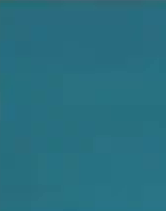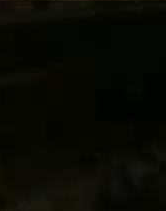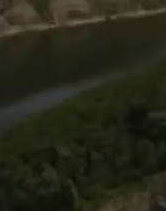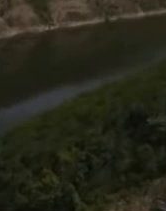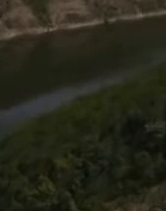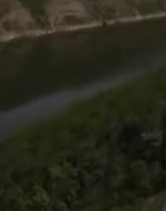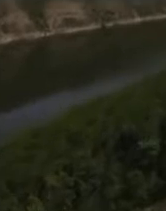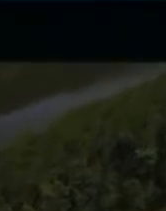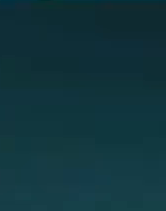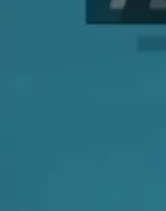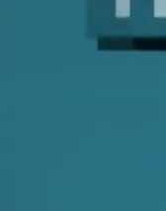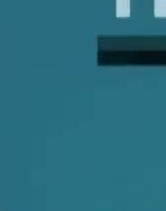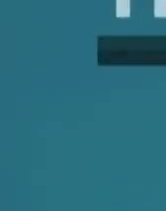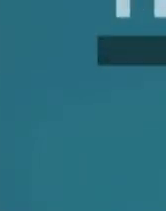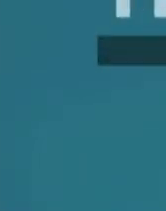Музика